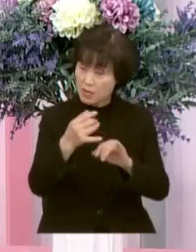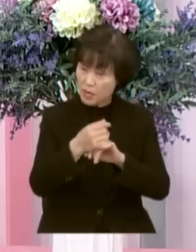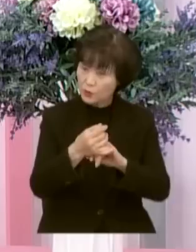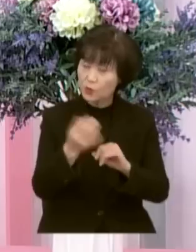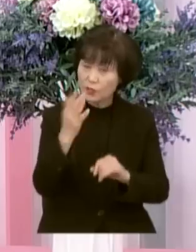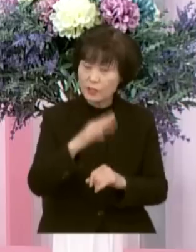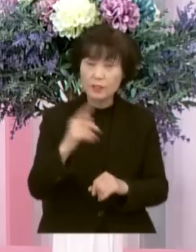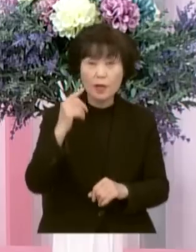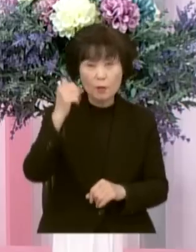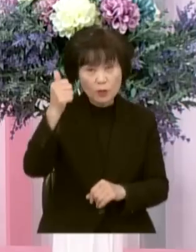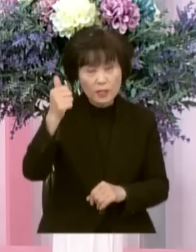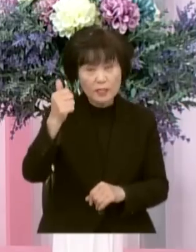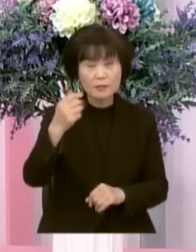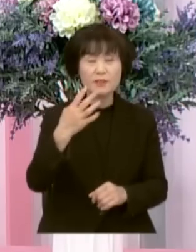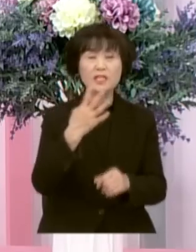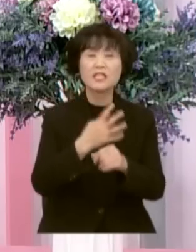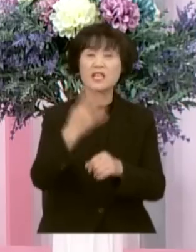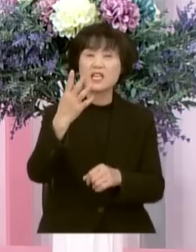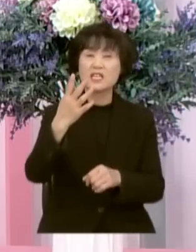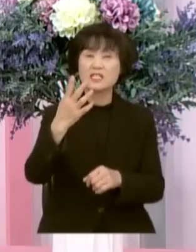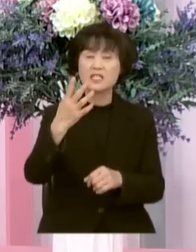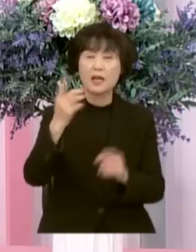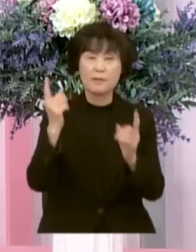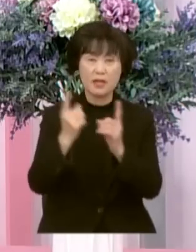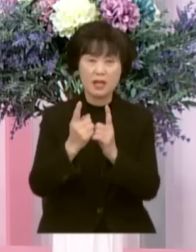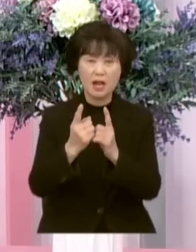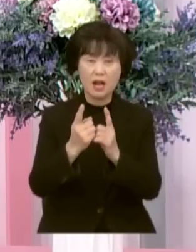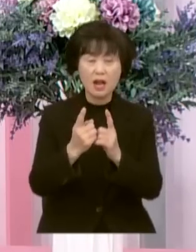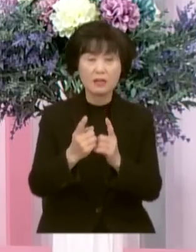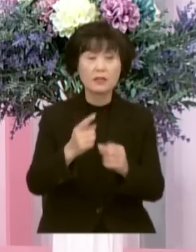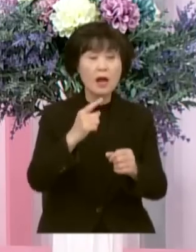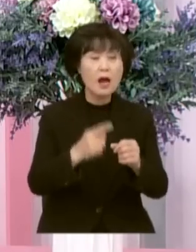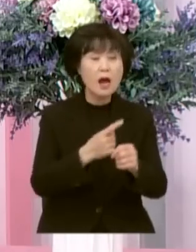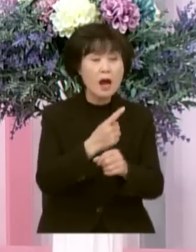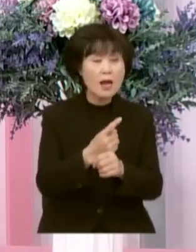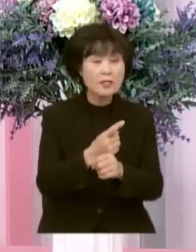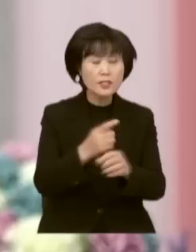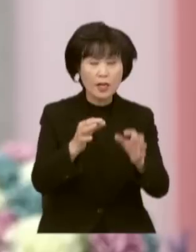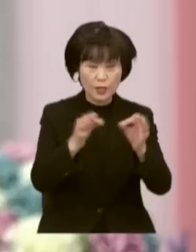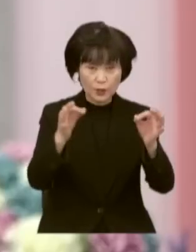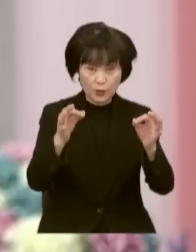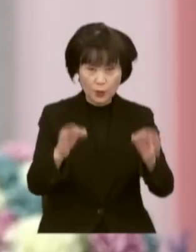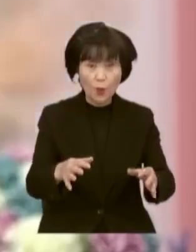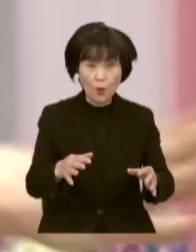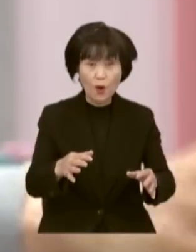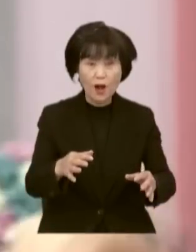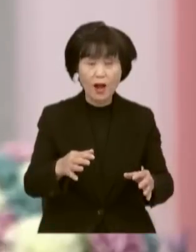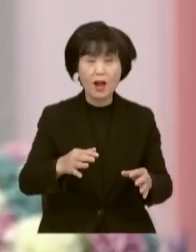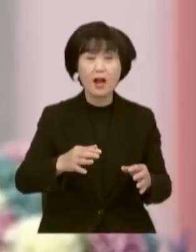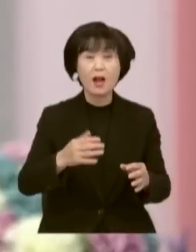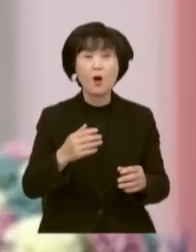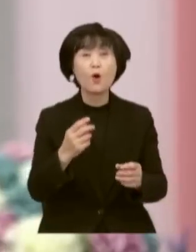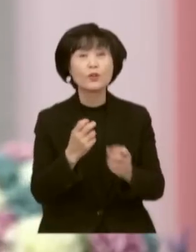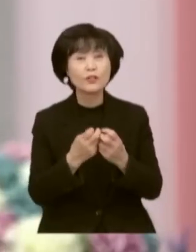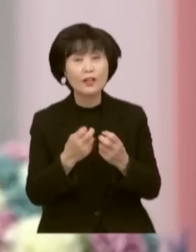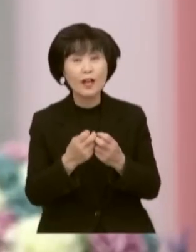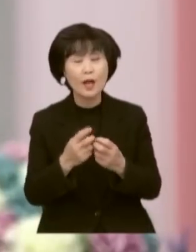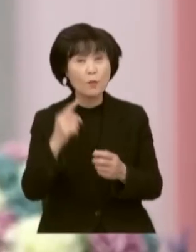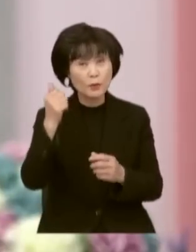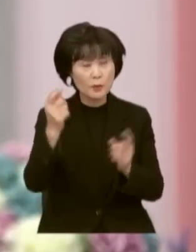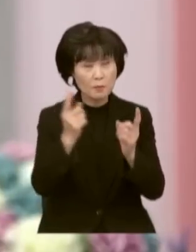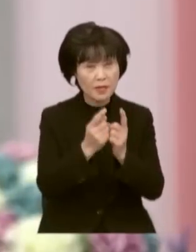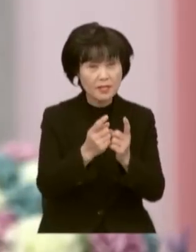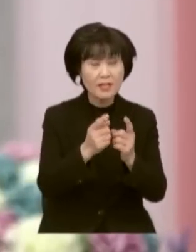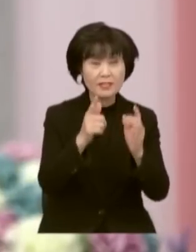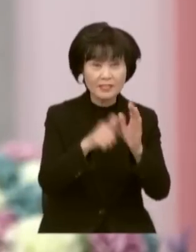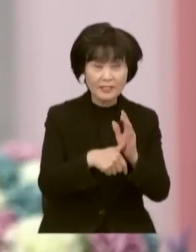뭐 제주도 갔다가 오시느라고 하여튼간 그래서 1시간이 늦는 그 시간 동안 그분은 이제 3시에 이제 정시에 오신 거예요. 만나기로